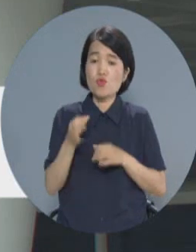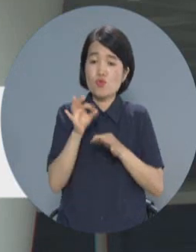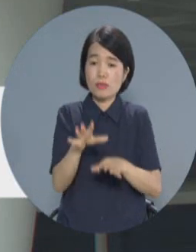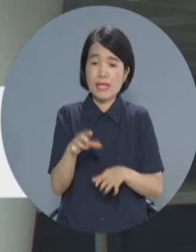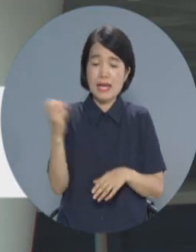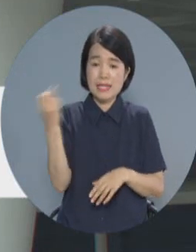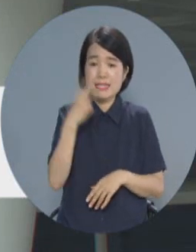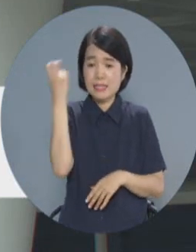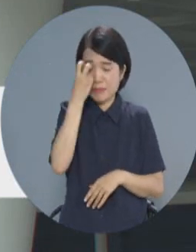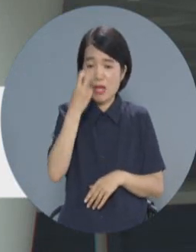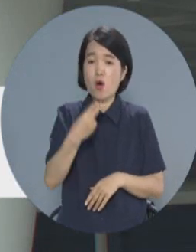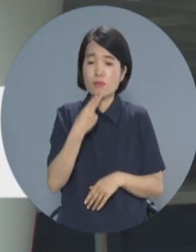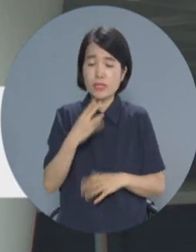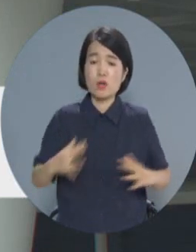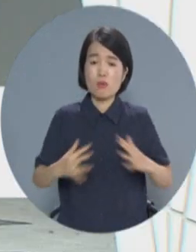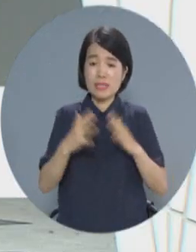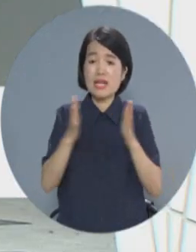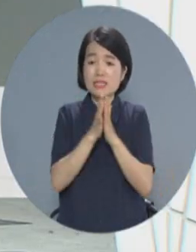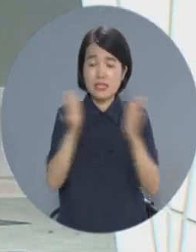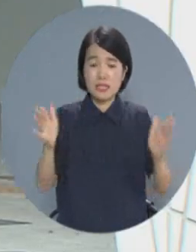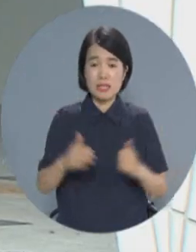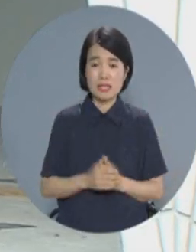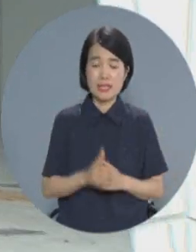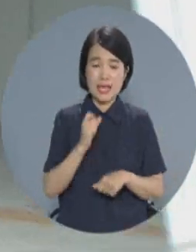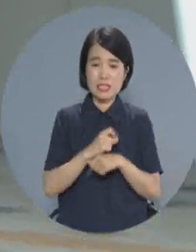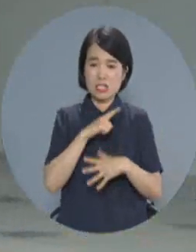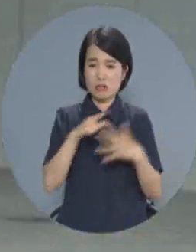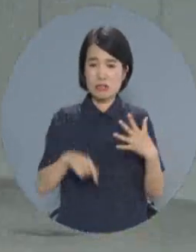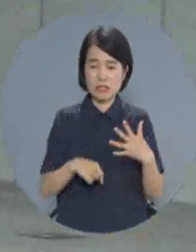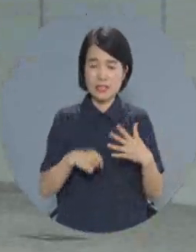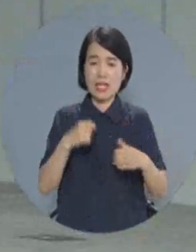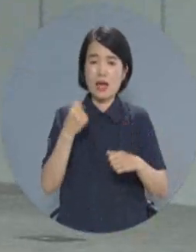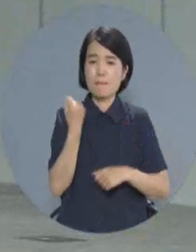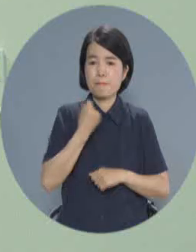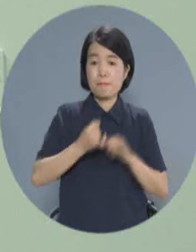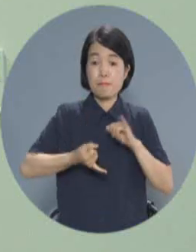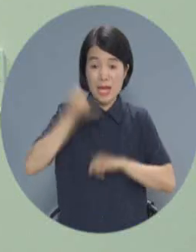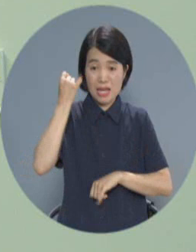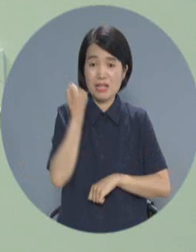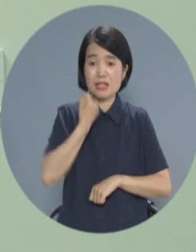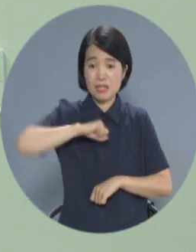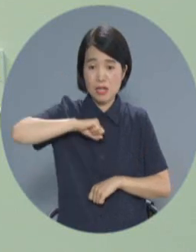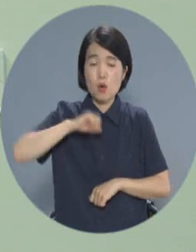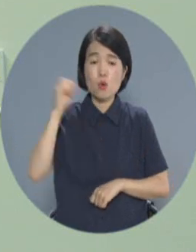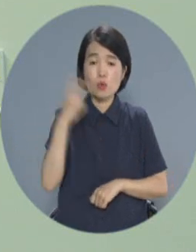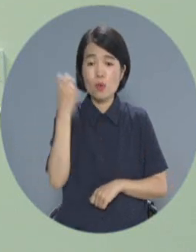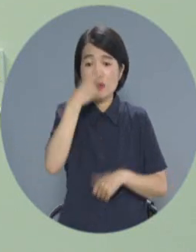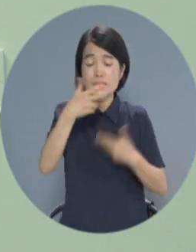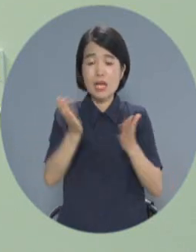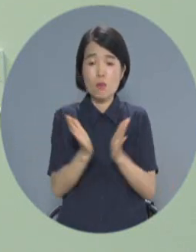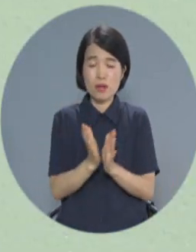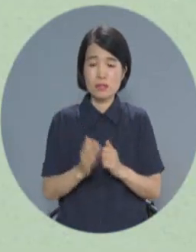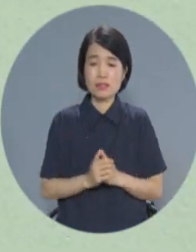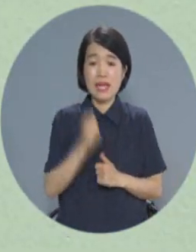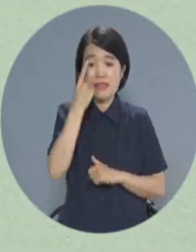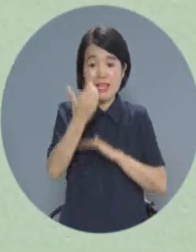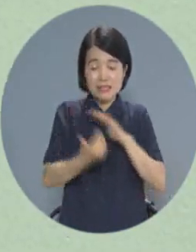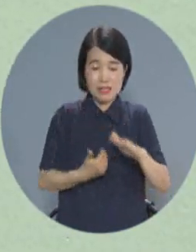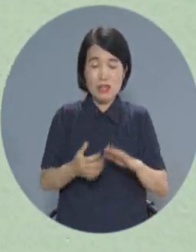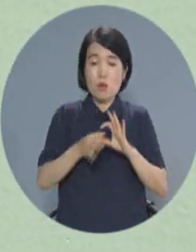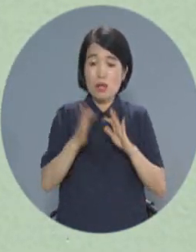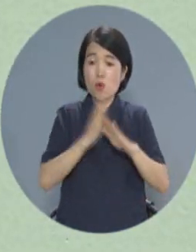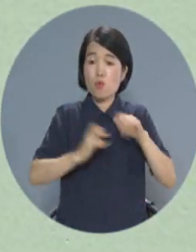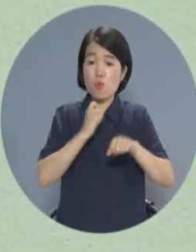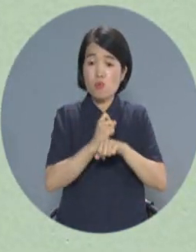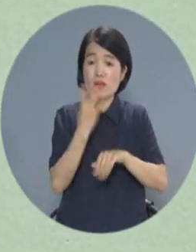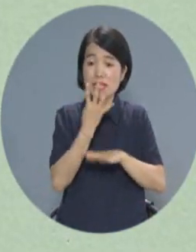재심사를 받지 않은 채 공사를 시작하는 등 행정 절차를 지키지 않았고 감사원은 지난달 관련 공무원 4명에